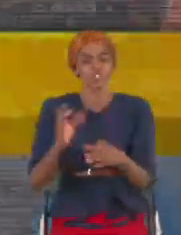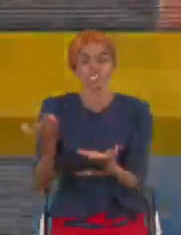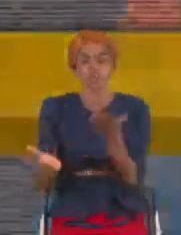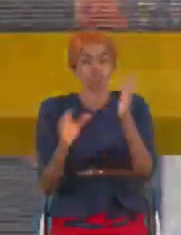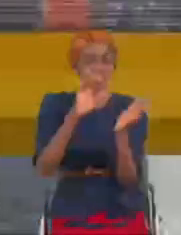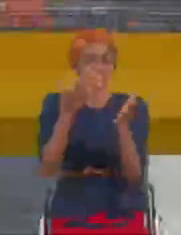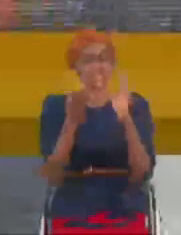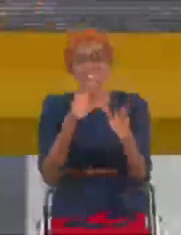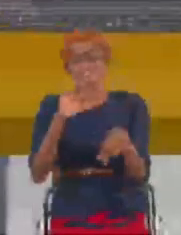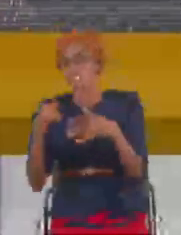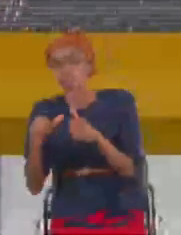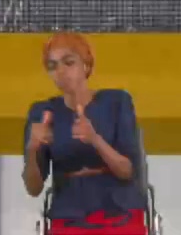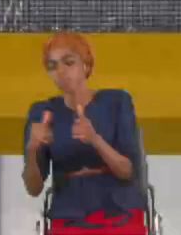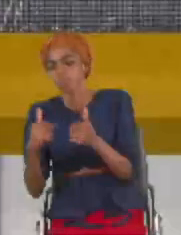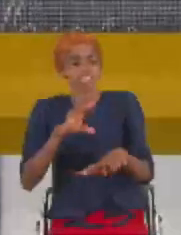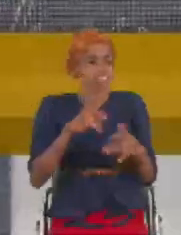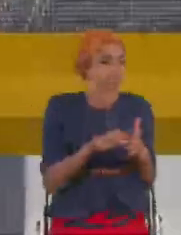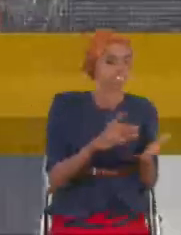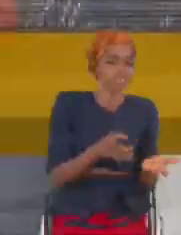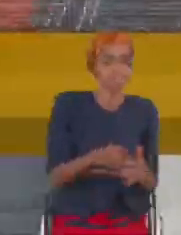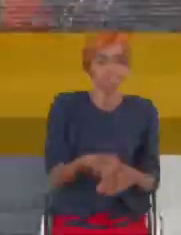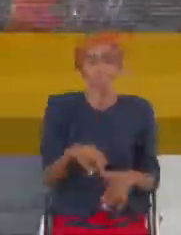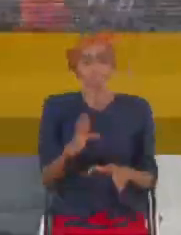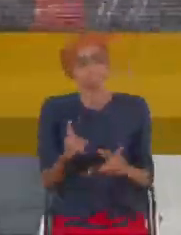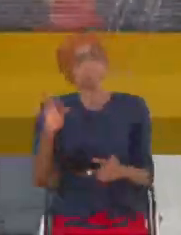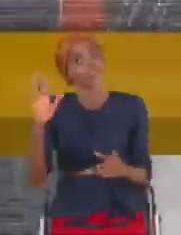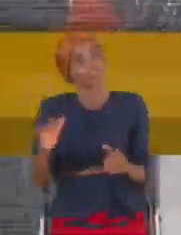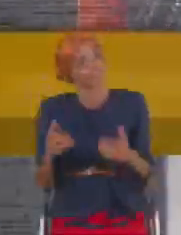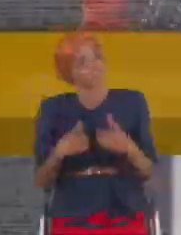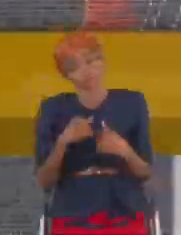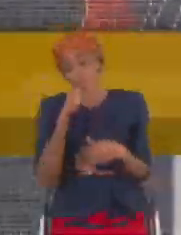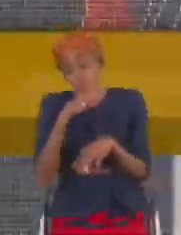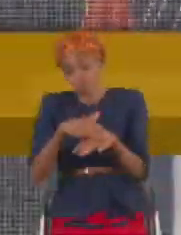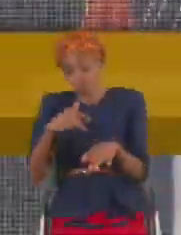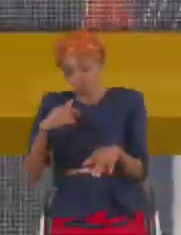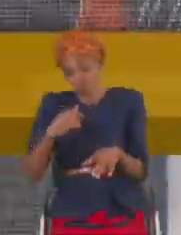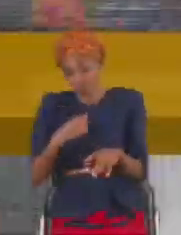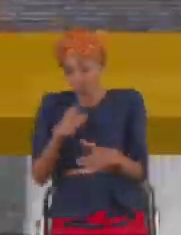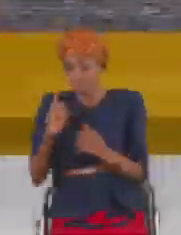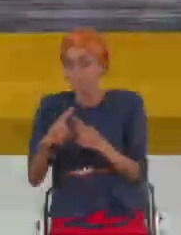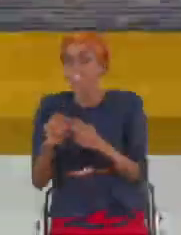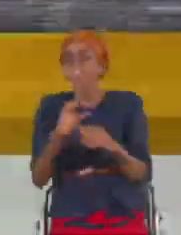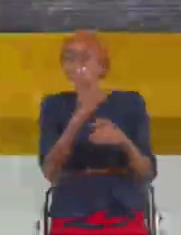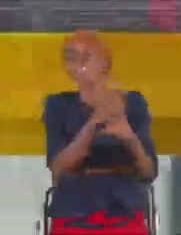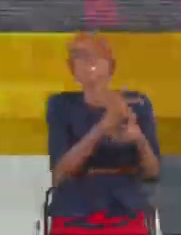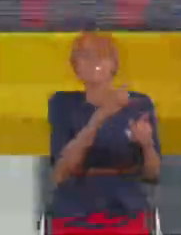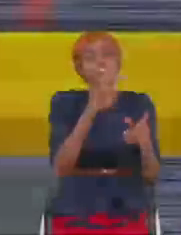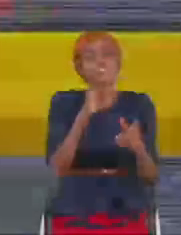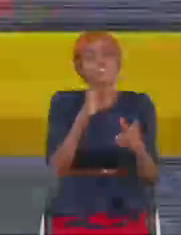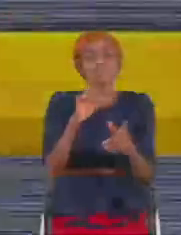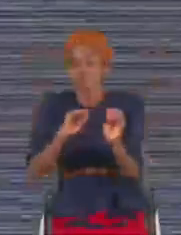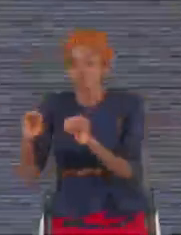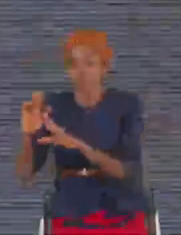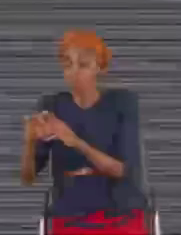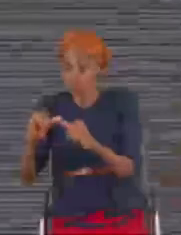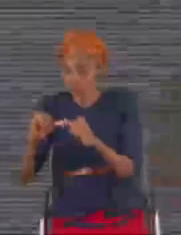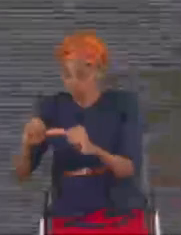comparaisons des normes nationales associés cela à dieu ne m'a pas payé pour cela vous occupez vous de ça et toi